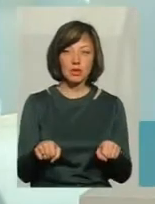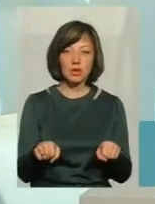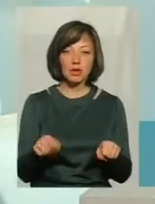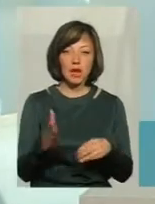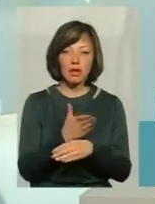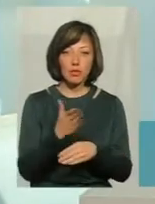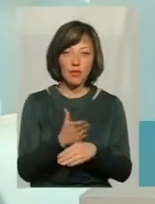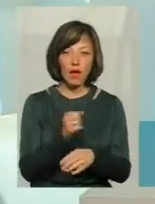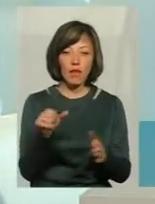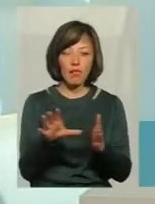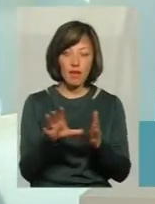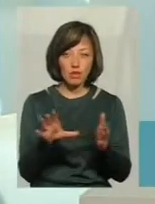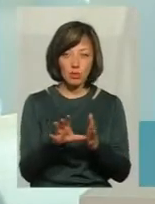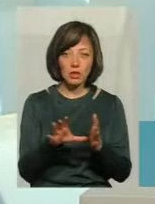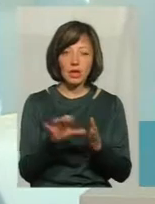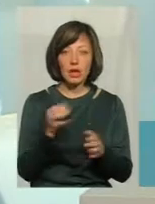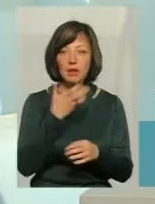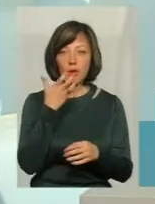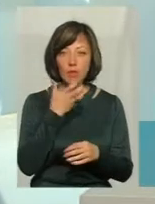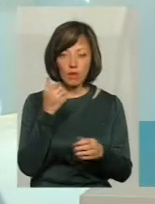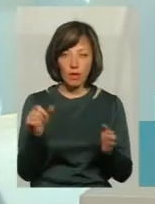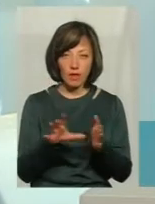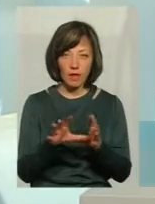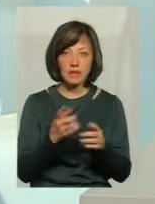генерувати і в електроенергію, і в теплову енергію.